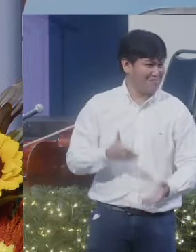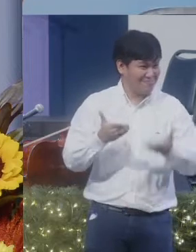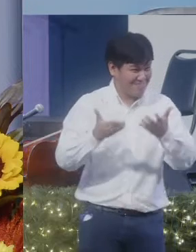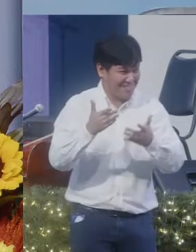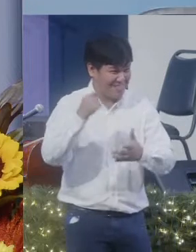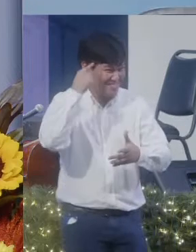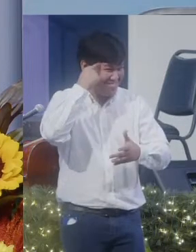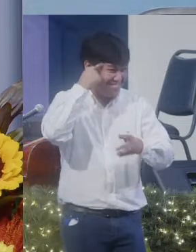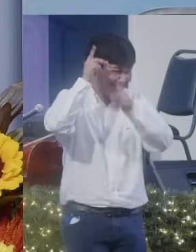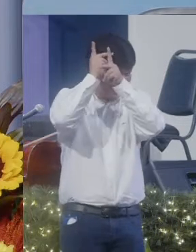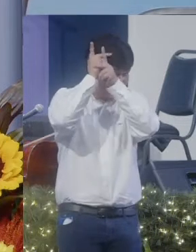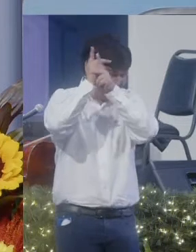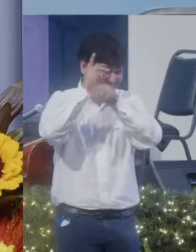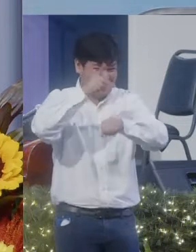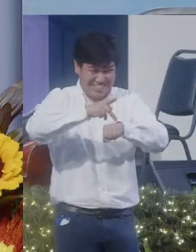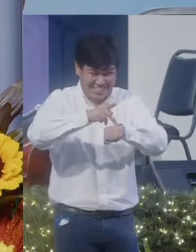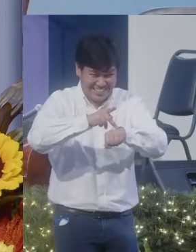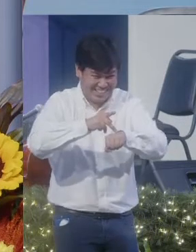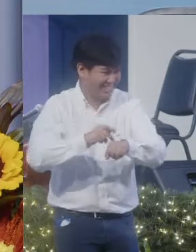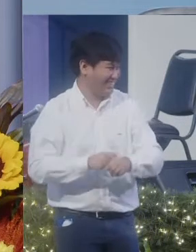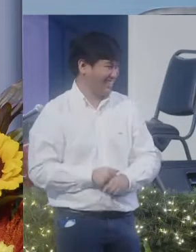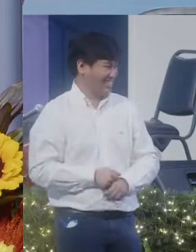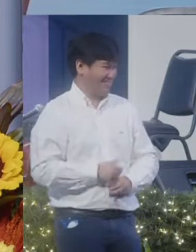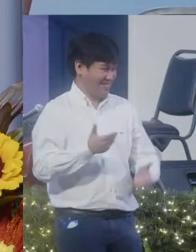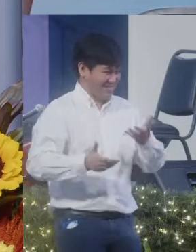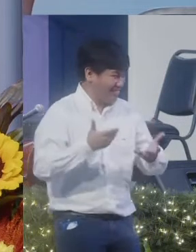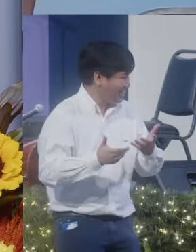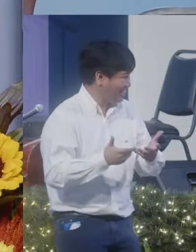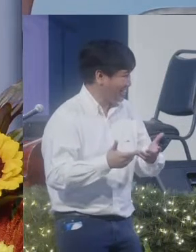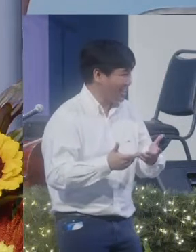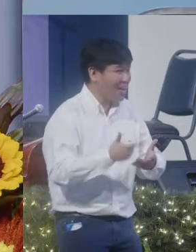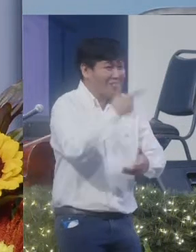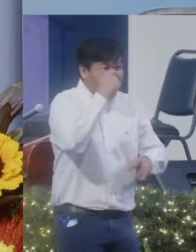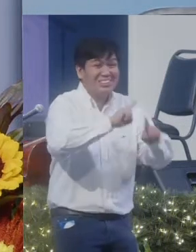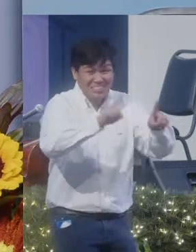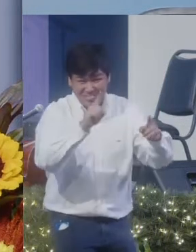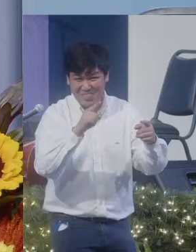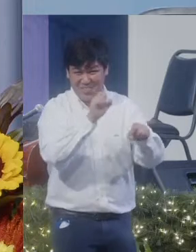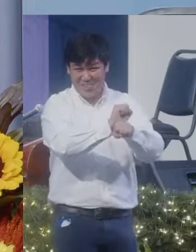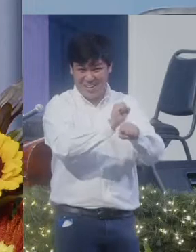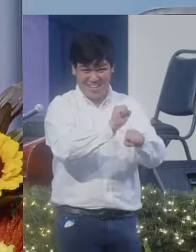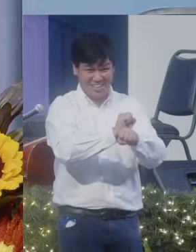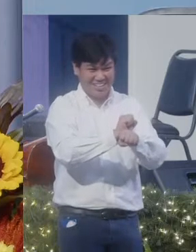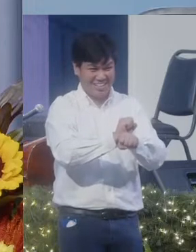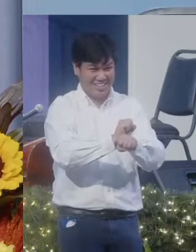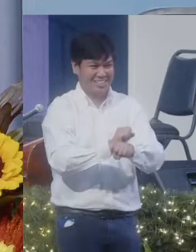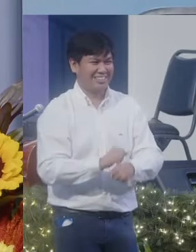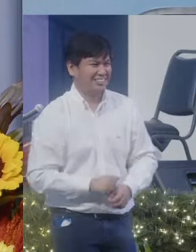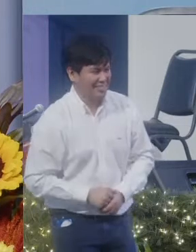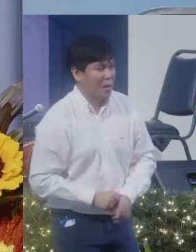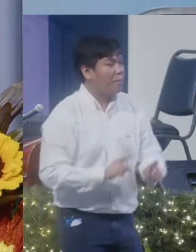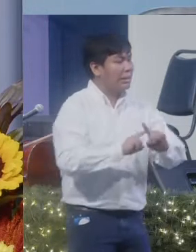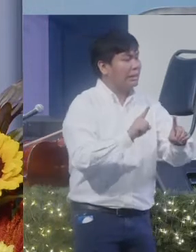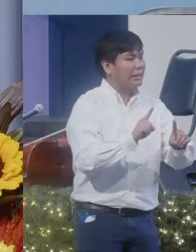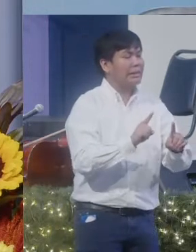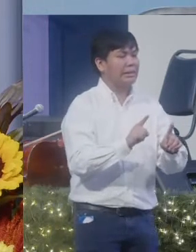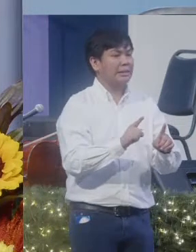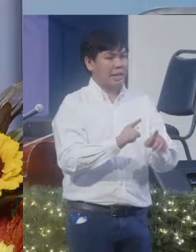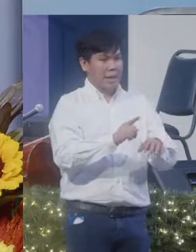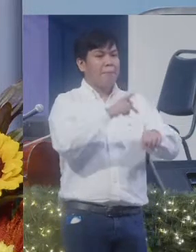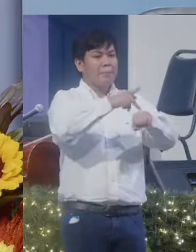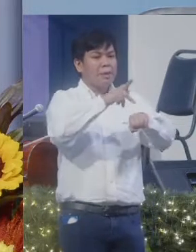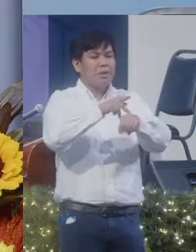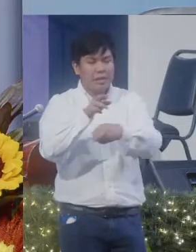ulo lang ni Peter. Parang thought bubble. No? Pero hindi niya sinasabi, mag-aalang siya. Kasi nakita na niya ang kapangyarihan